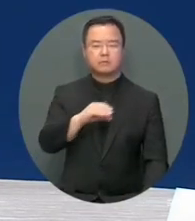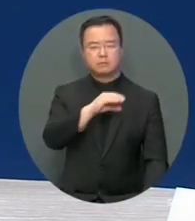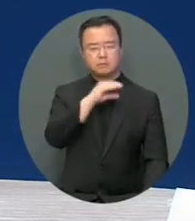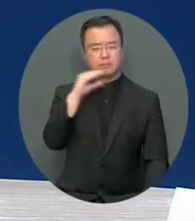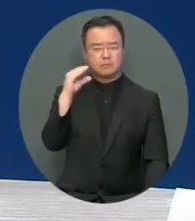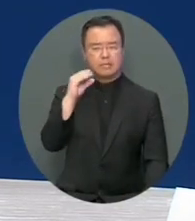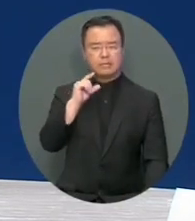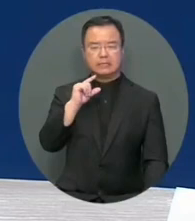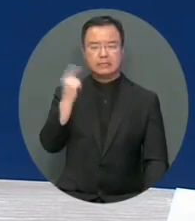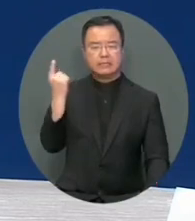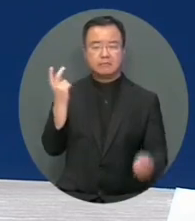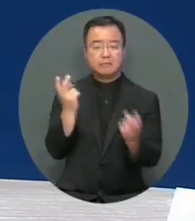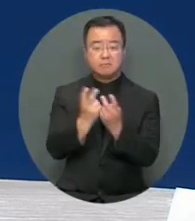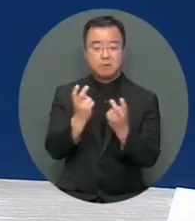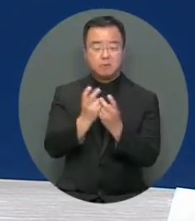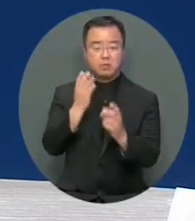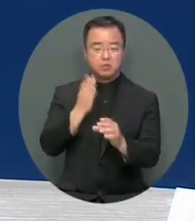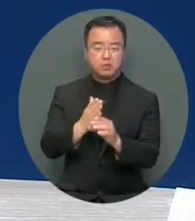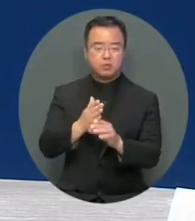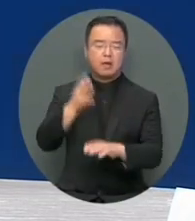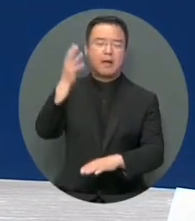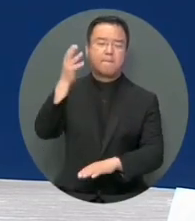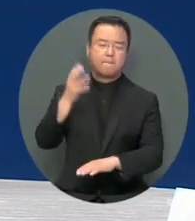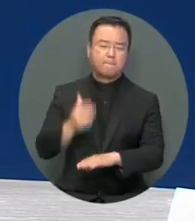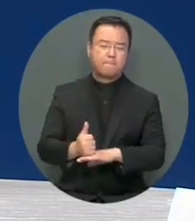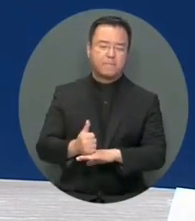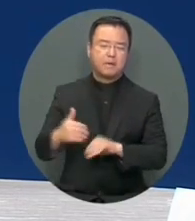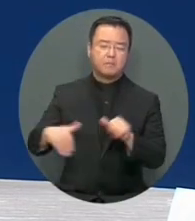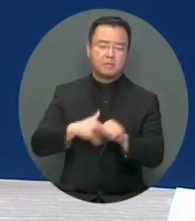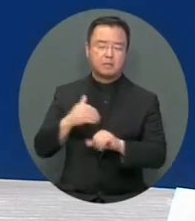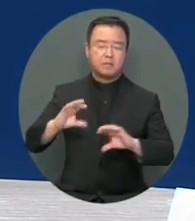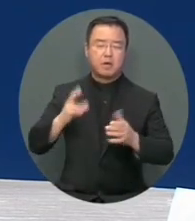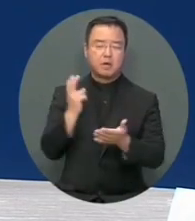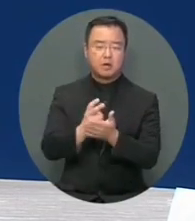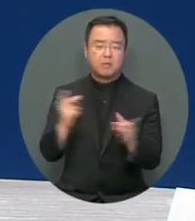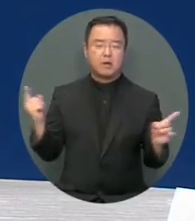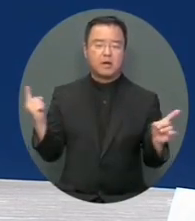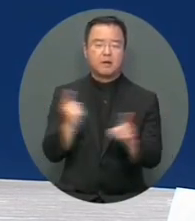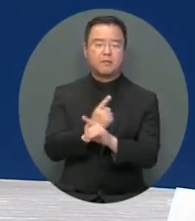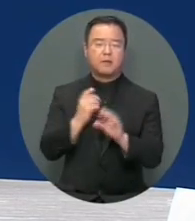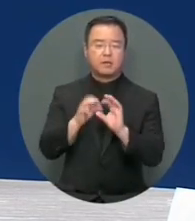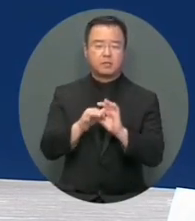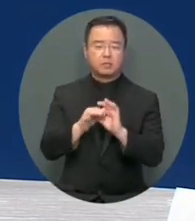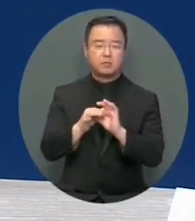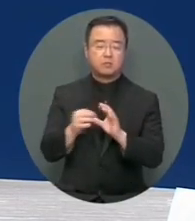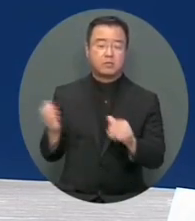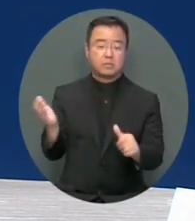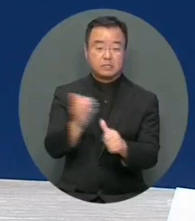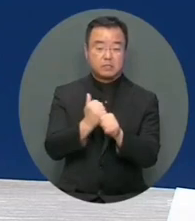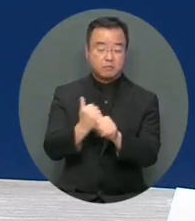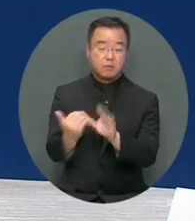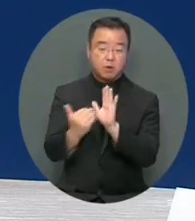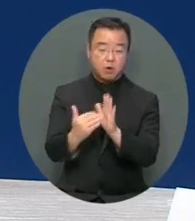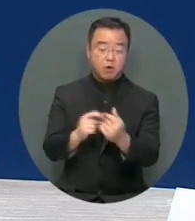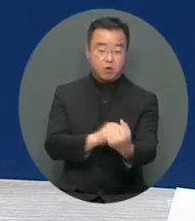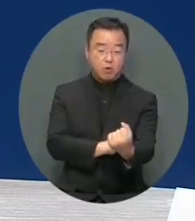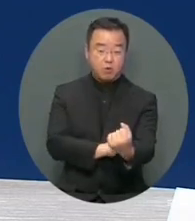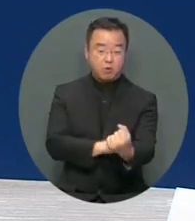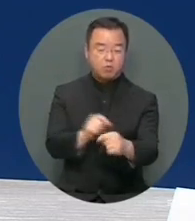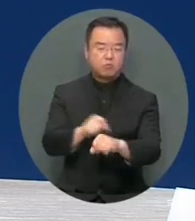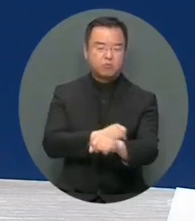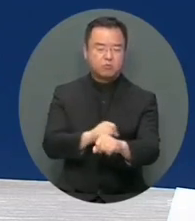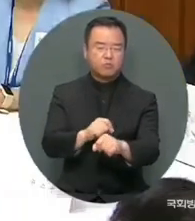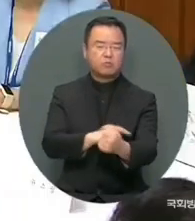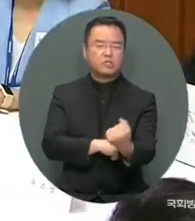방법이기 때문에 결국은 개헌을 통해서만 확실하게 이 불체포 특권 폐지를 실천할 수 있고 저는